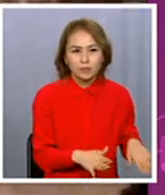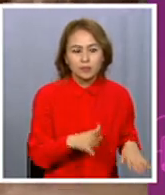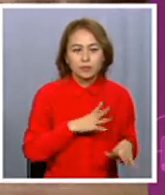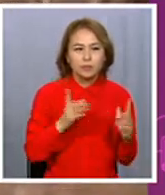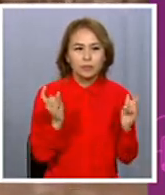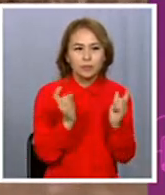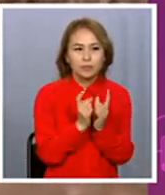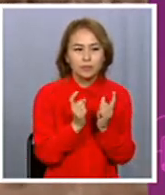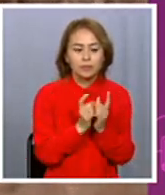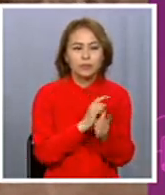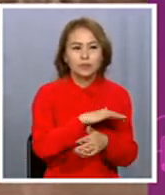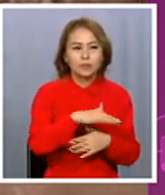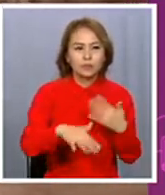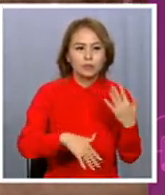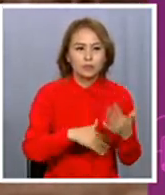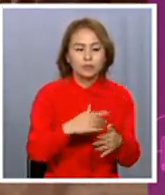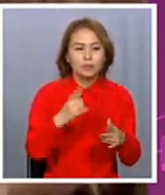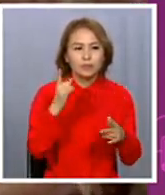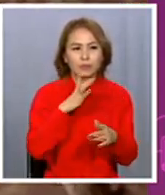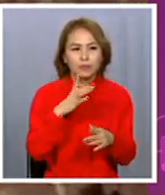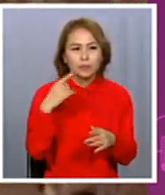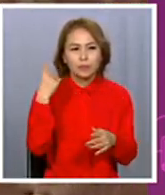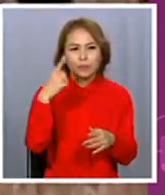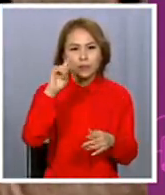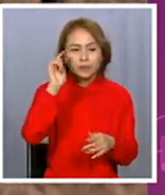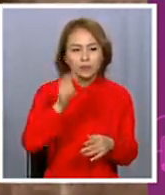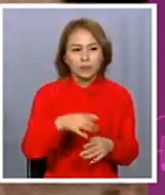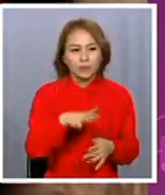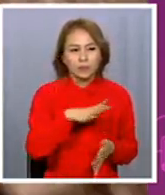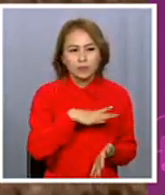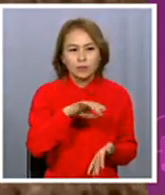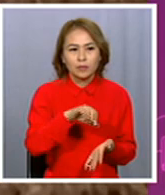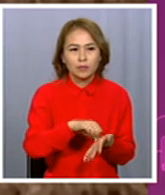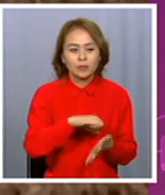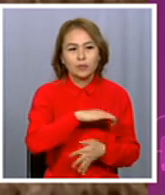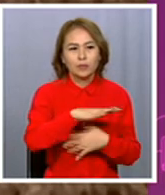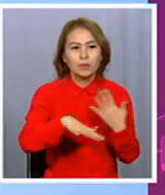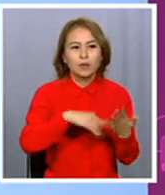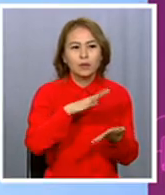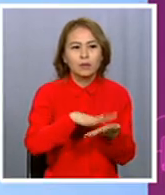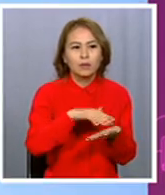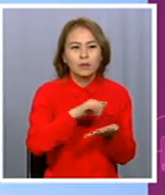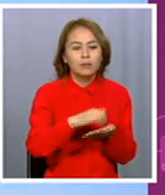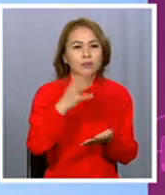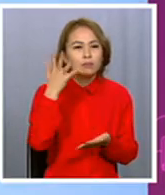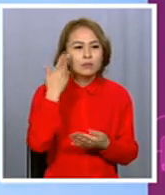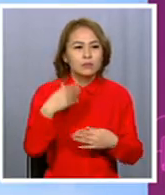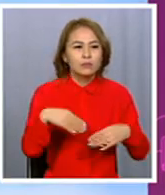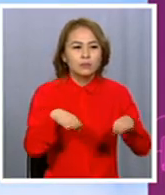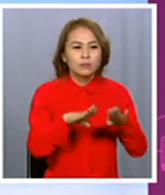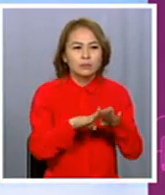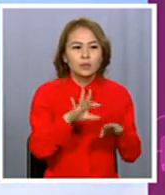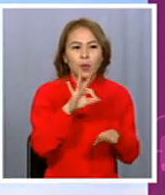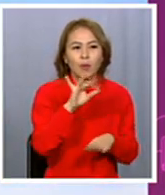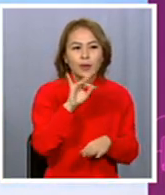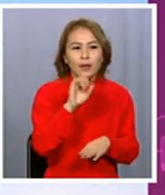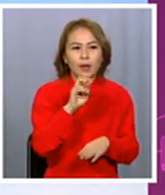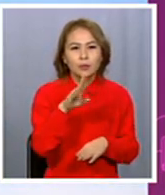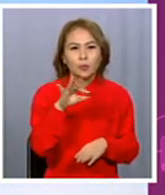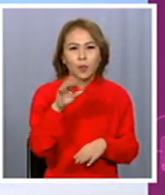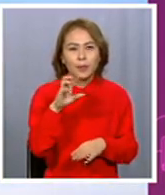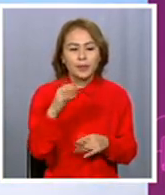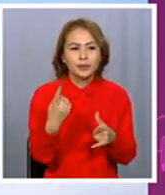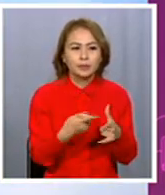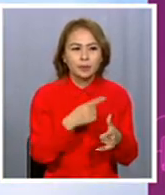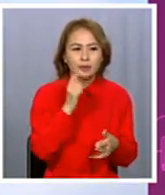қаны судай аққан сұмдық сұрапыл соғыс болған төбе, шайқас тоқтаған күннен бастап Ойран төбе аталған.